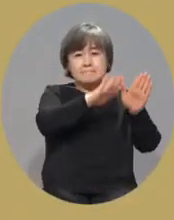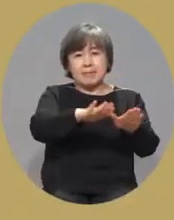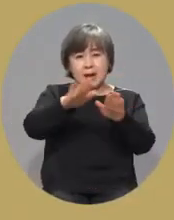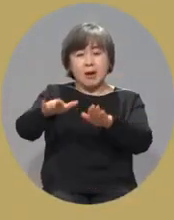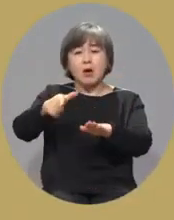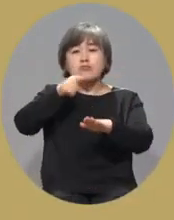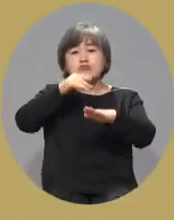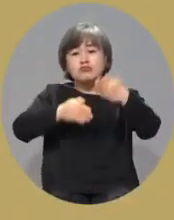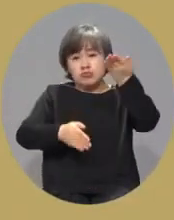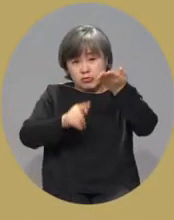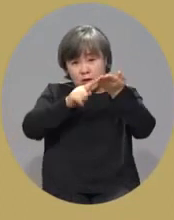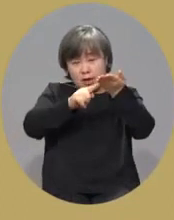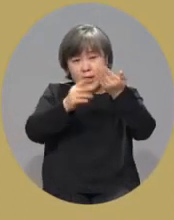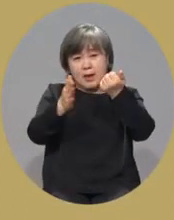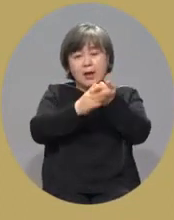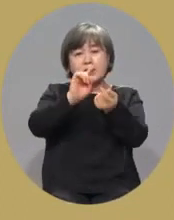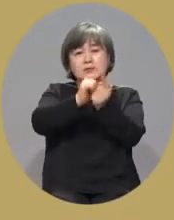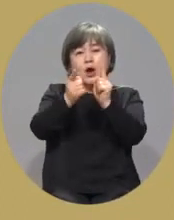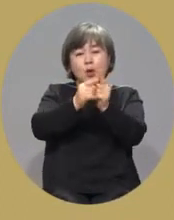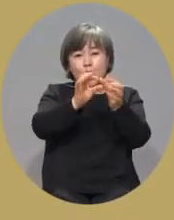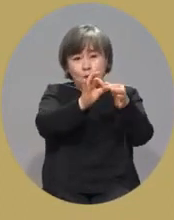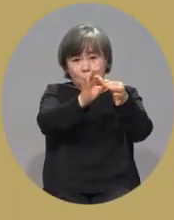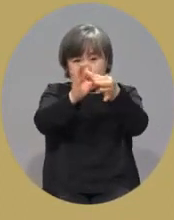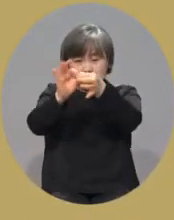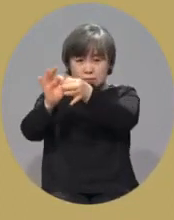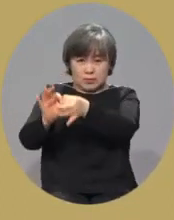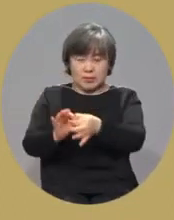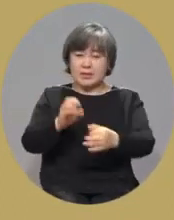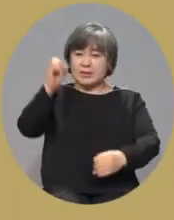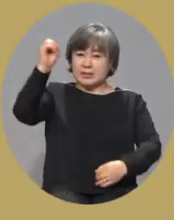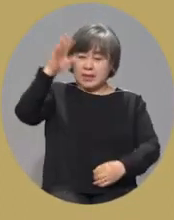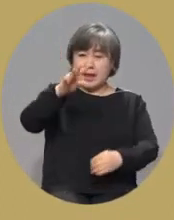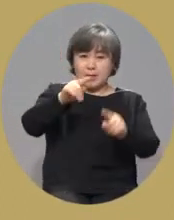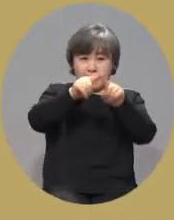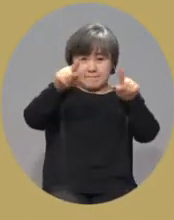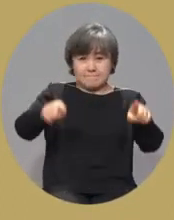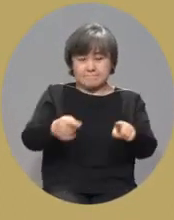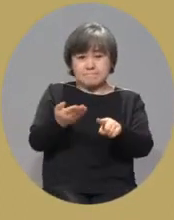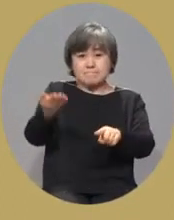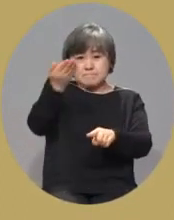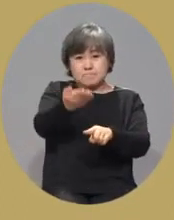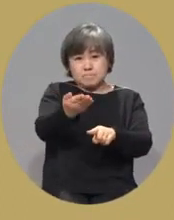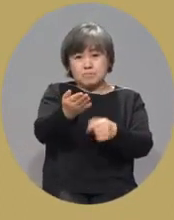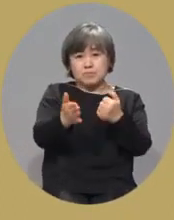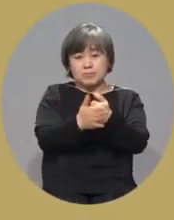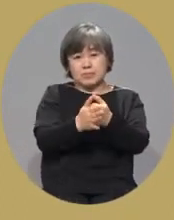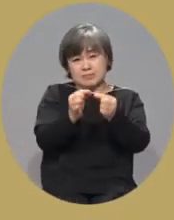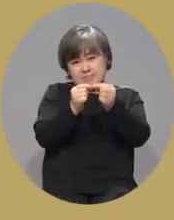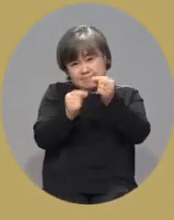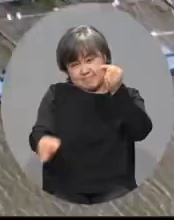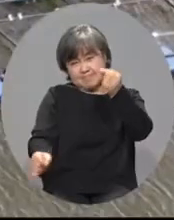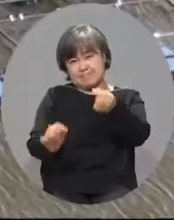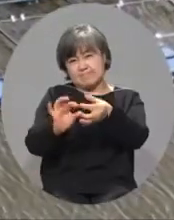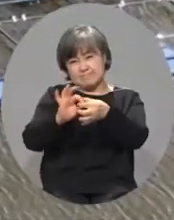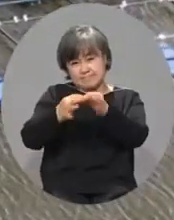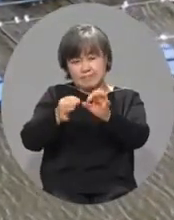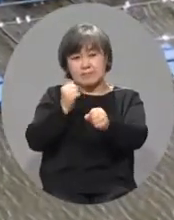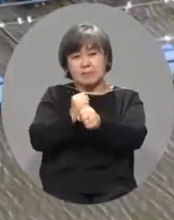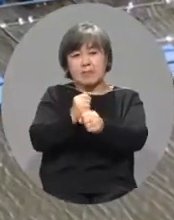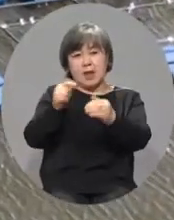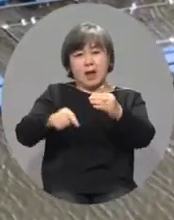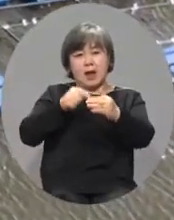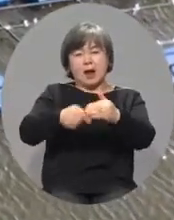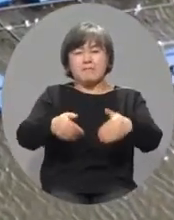위에 부력체를 서로서로 연결하고 태양광 패널을 올린 뒤 바닥에 줄로 고정하는 구조여서 내구성이